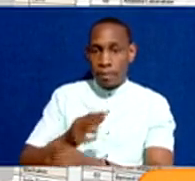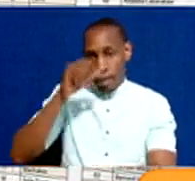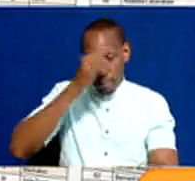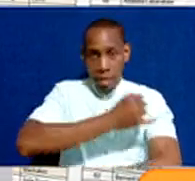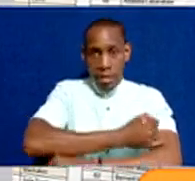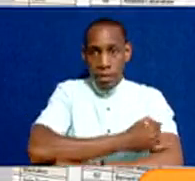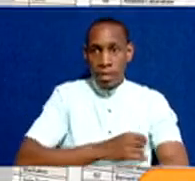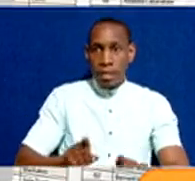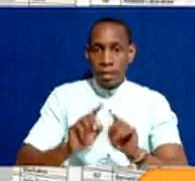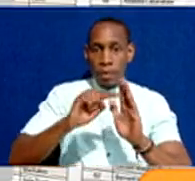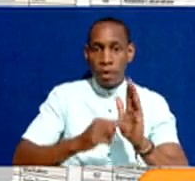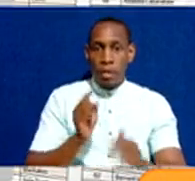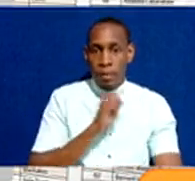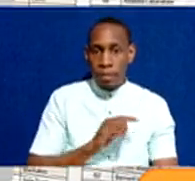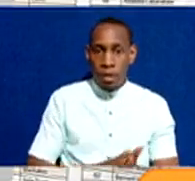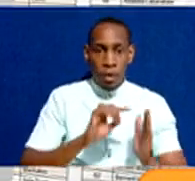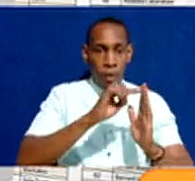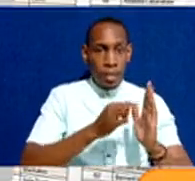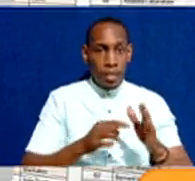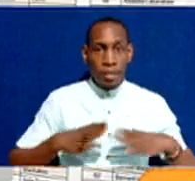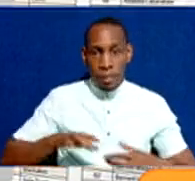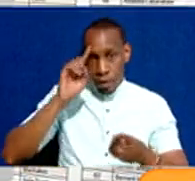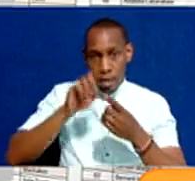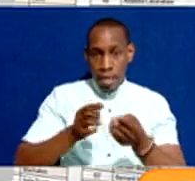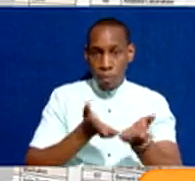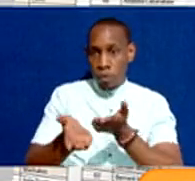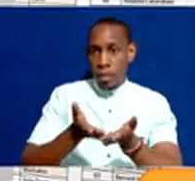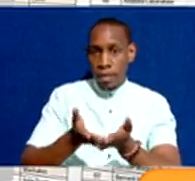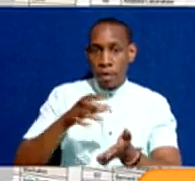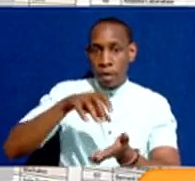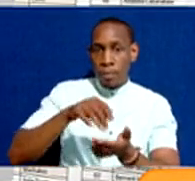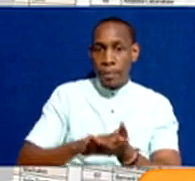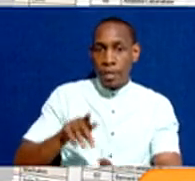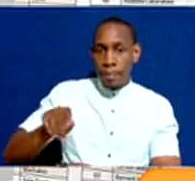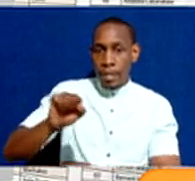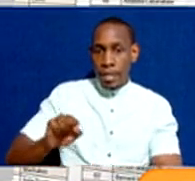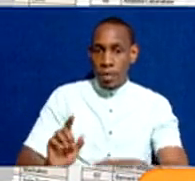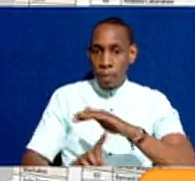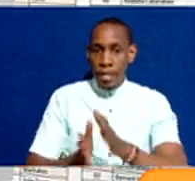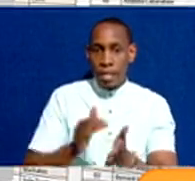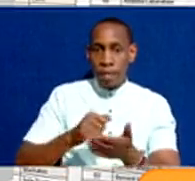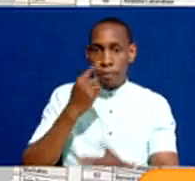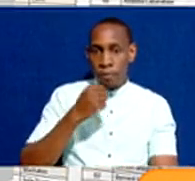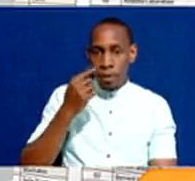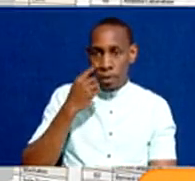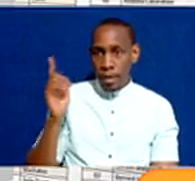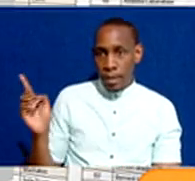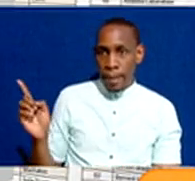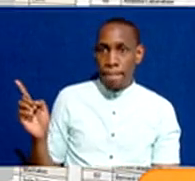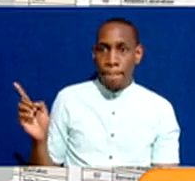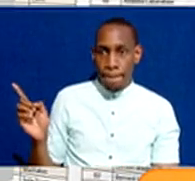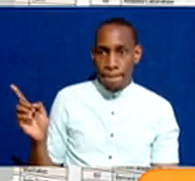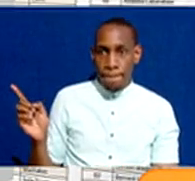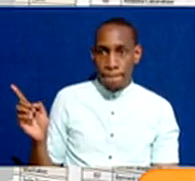serikali wameorodheshwa kwenye safu ya wanaosaka nafasi ya kuhudumu kama makatibu wa wizara, akiwemo Bernard Njiraini wa shirika